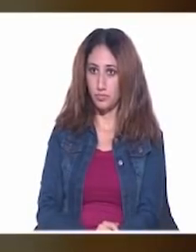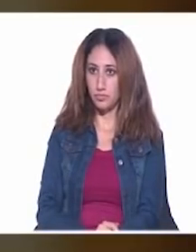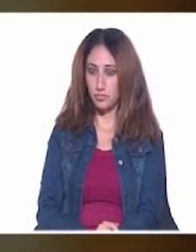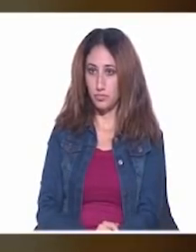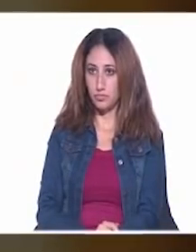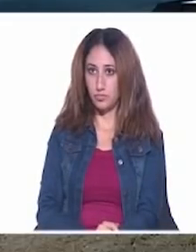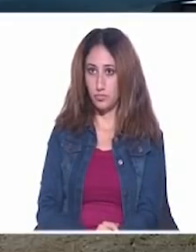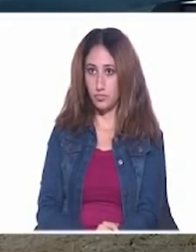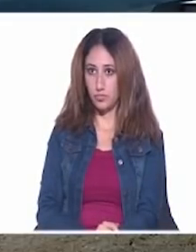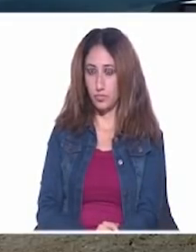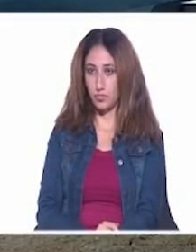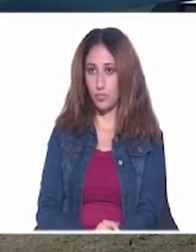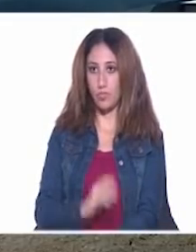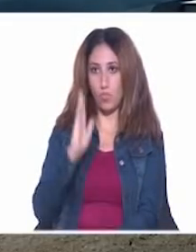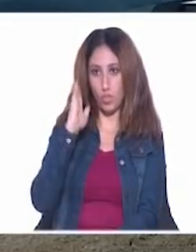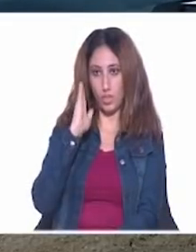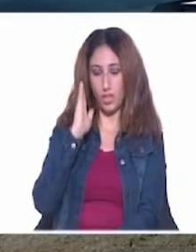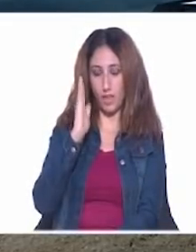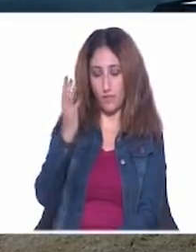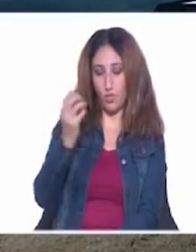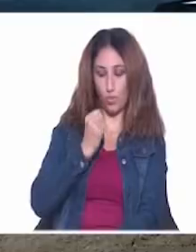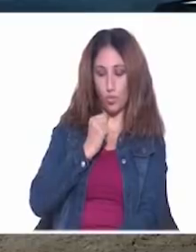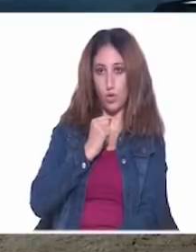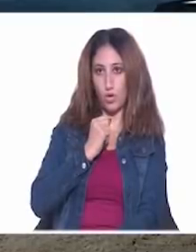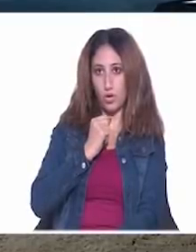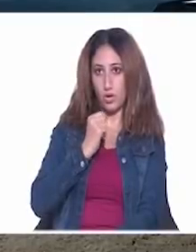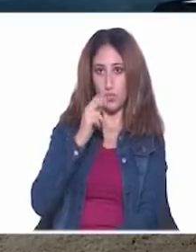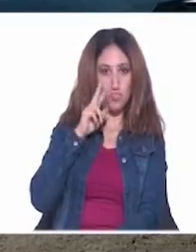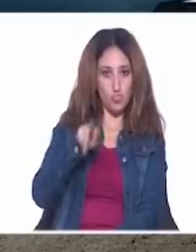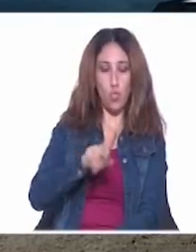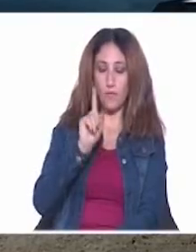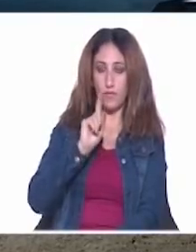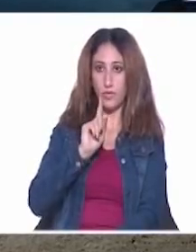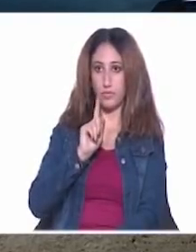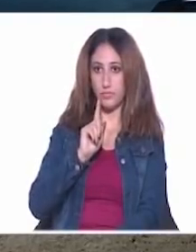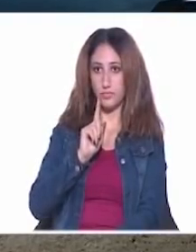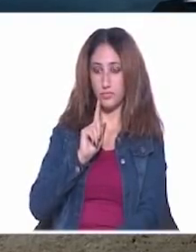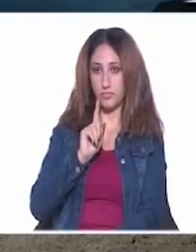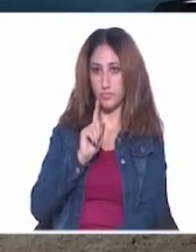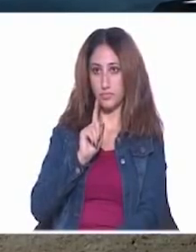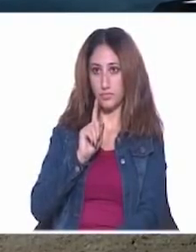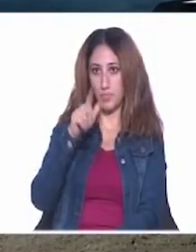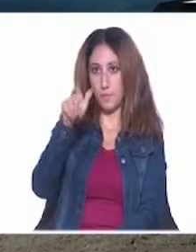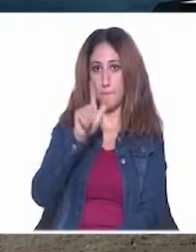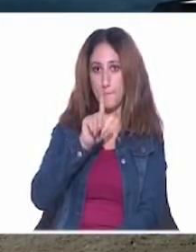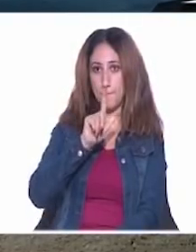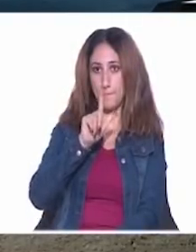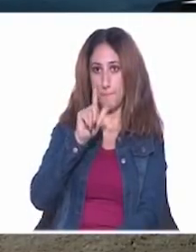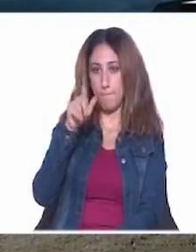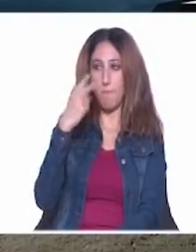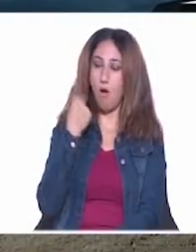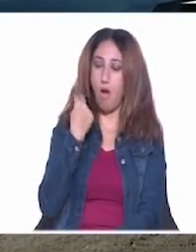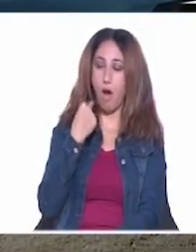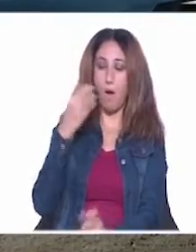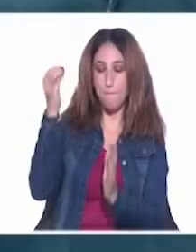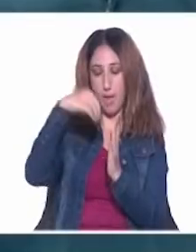أوكي. اديني الموبايل من غير ما أشوف. حضرتك امسك الموبايل. دوسي ضرب. امال يعني اي رقم يعجب حضرتك